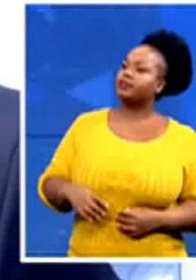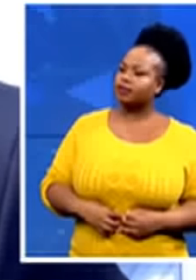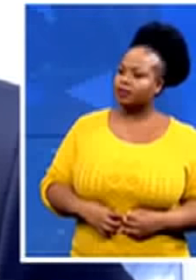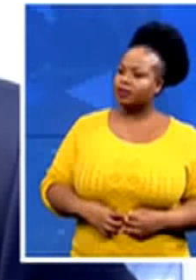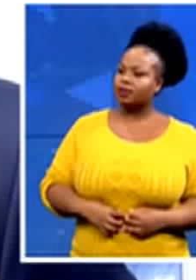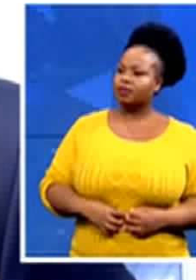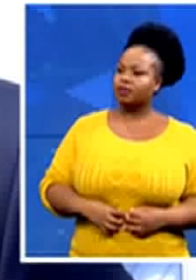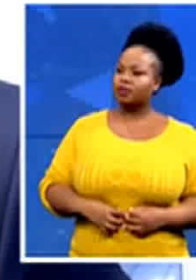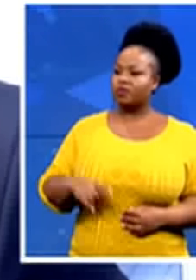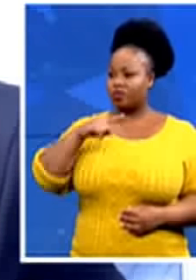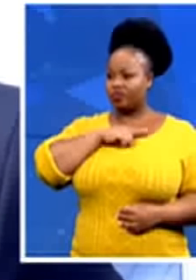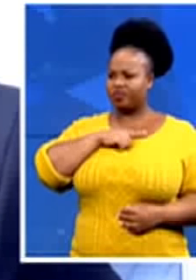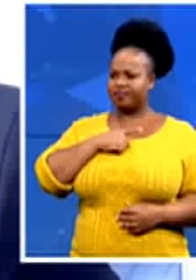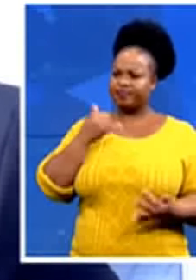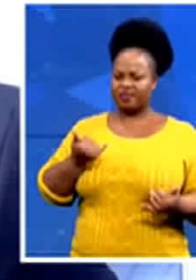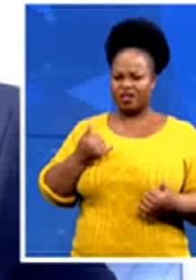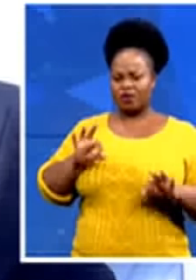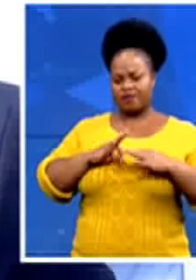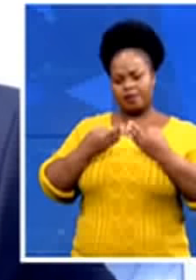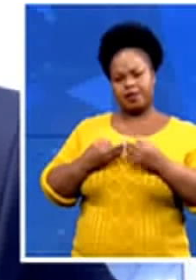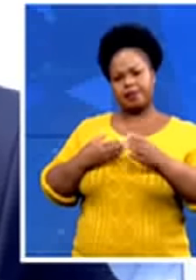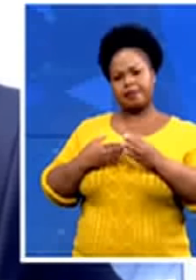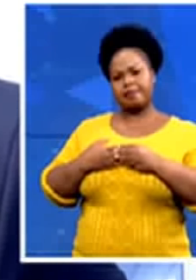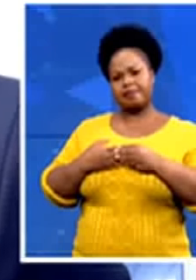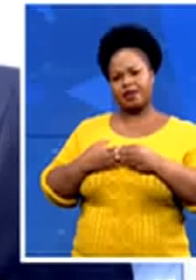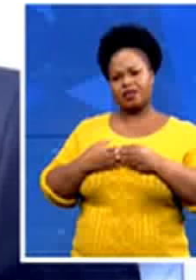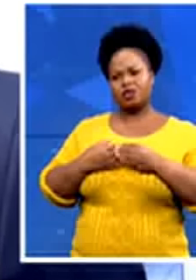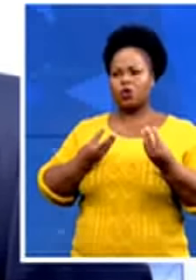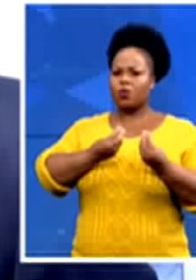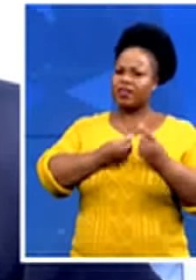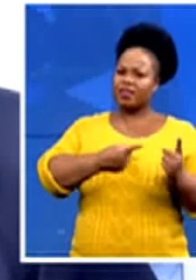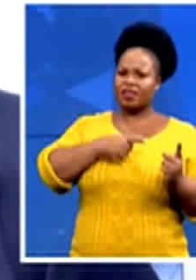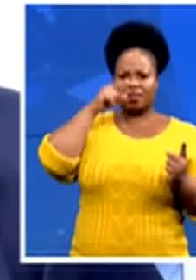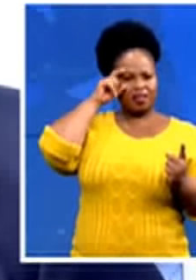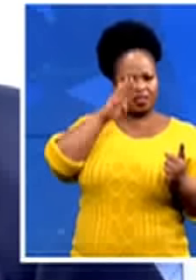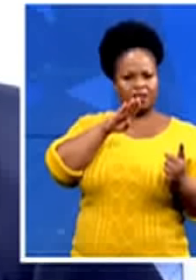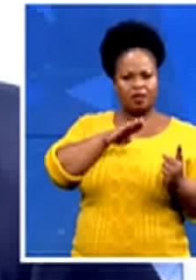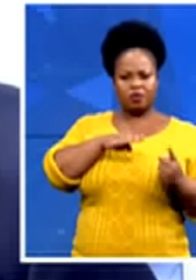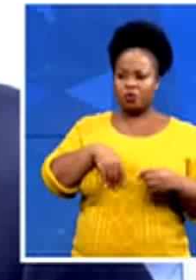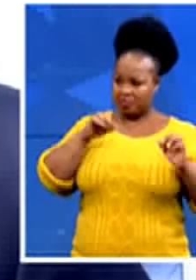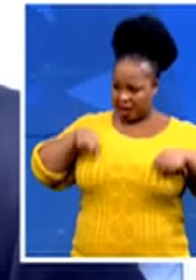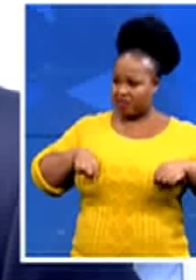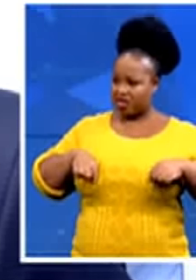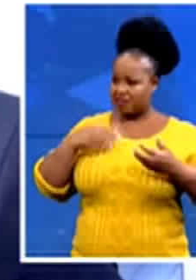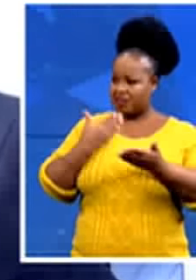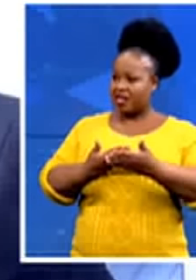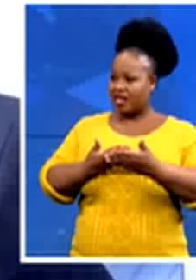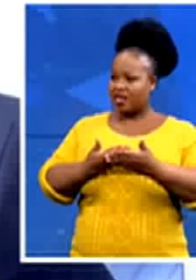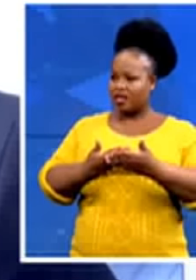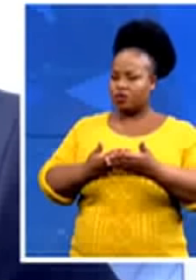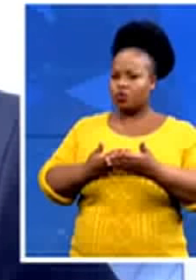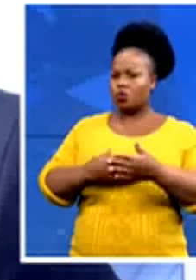sihlobo nomntwana uyavuma manje ngihambe uzo wena uzobangapi ngathi mina I'm loyal to